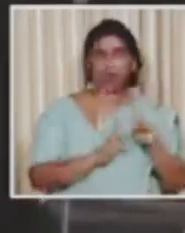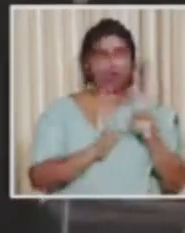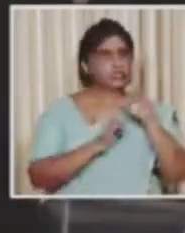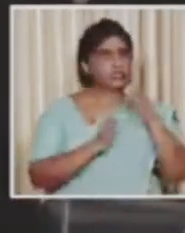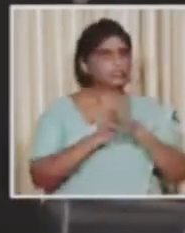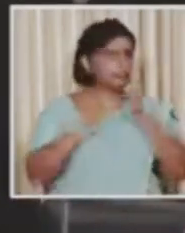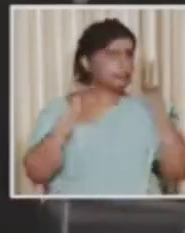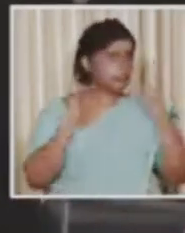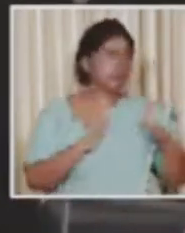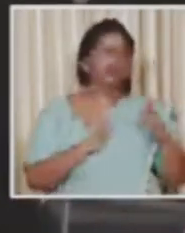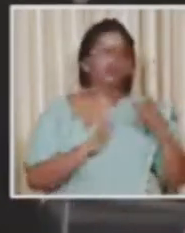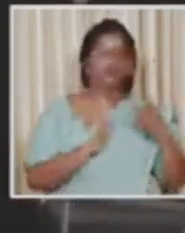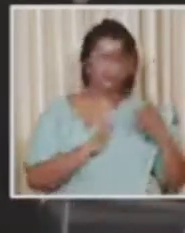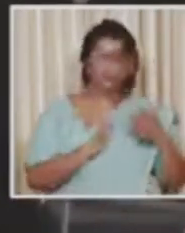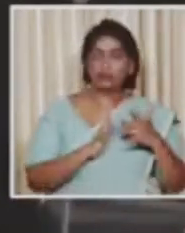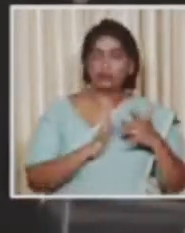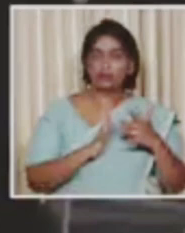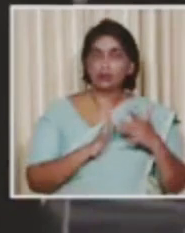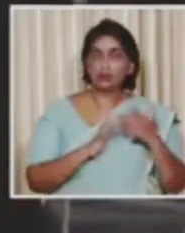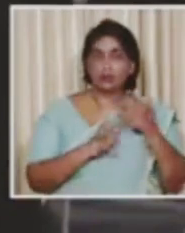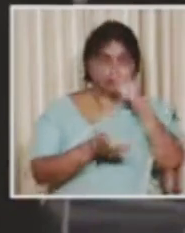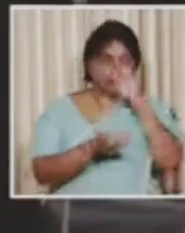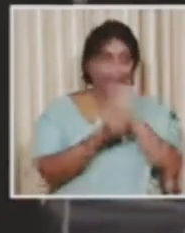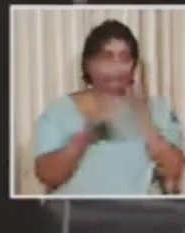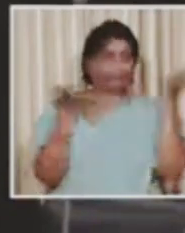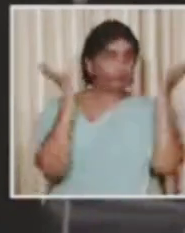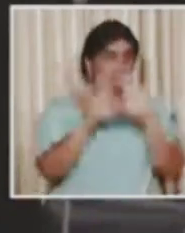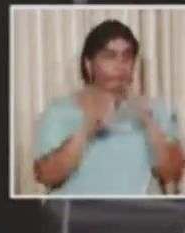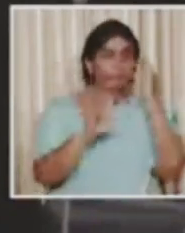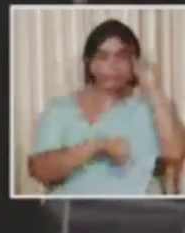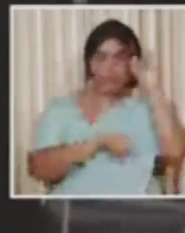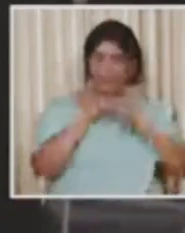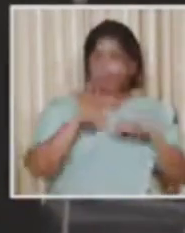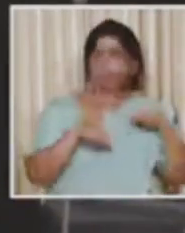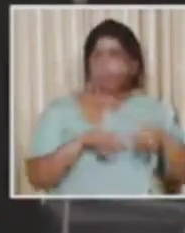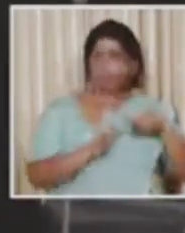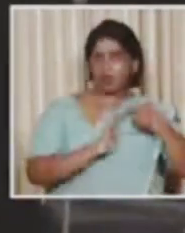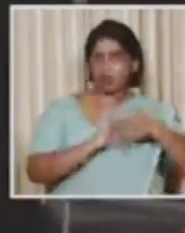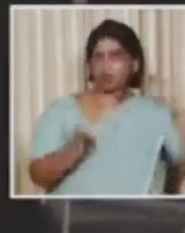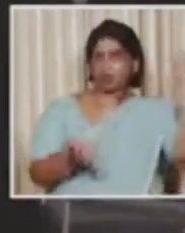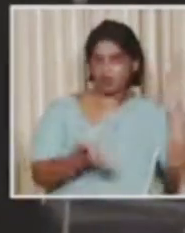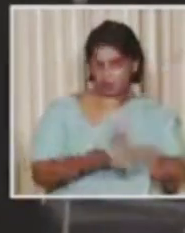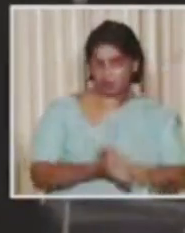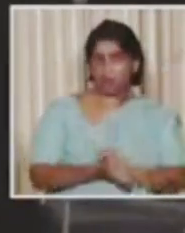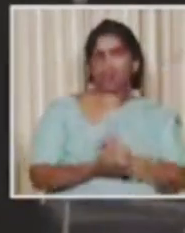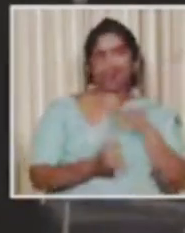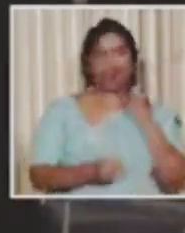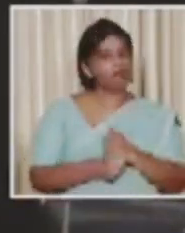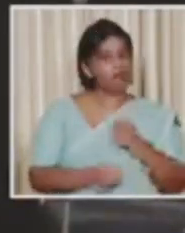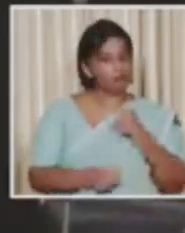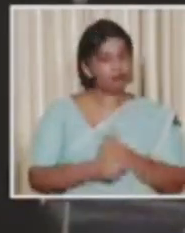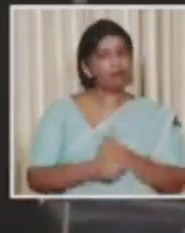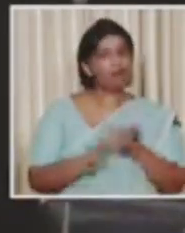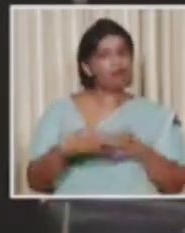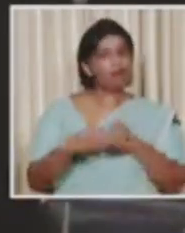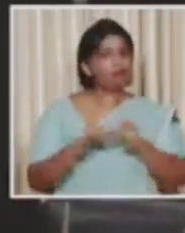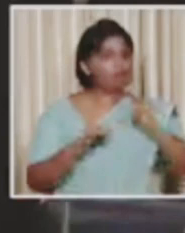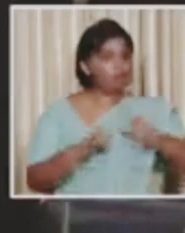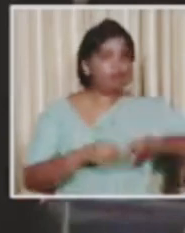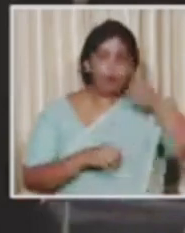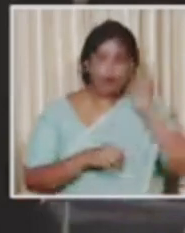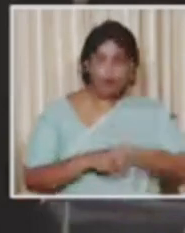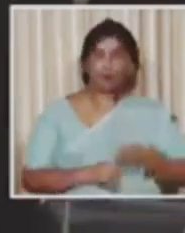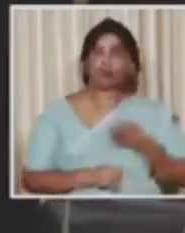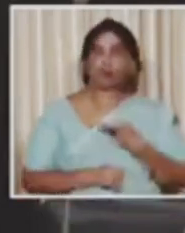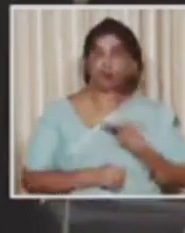ගණනක් අපේ සේෆ් හවුස් වල හිර වෙලා හිටපු කාන්තාව මේ වෙනකොට ගෙනල්ලා තියෙනවා. ඒ සඳහා රජය කැබිනට් මණ්ඩලයේ අනුමැතියෙන්, මොකද